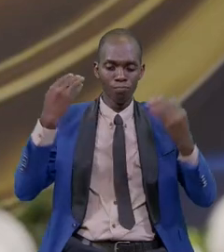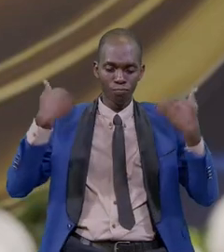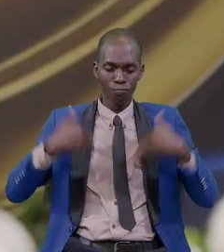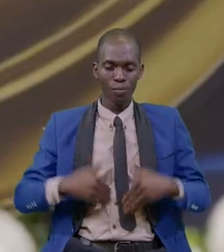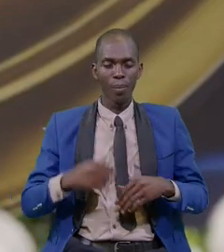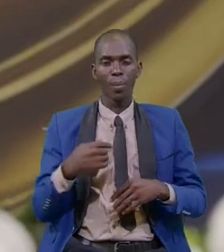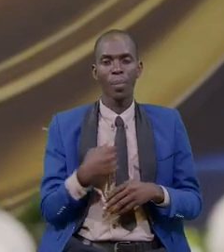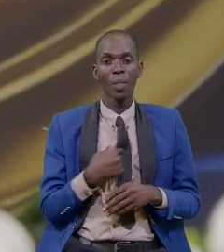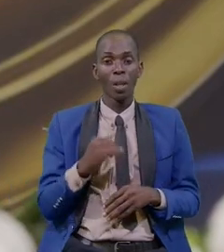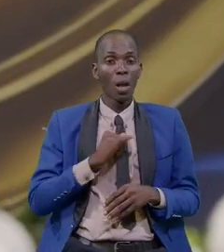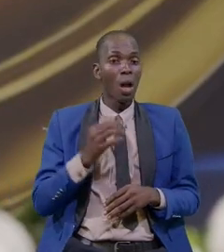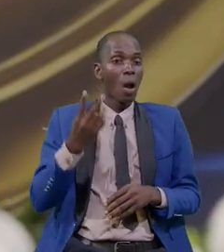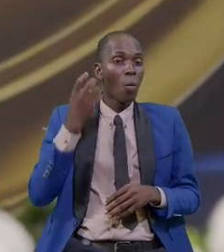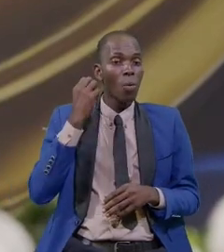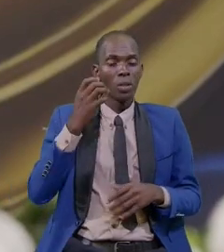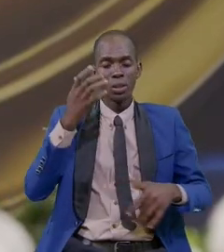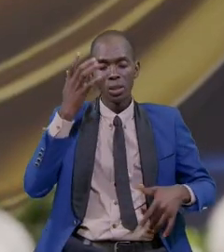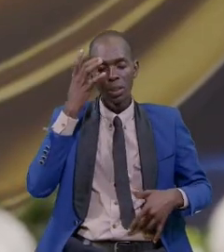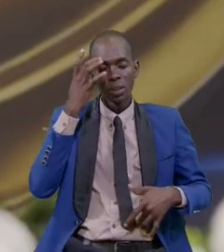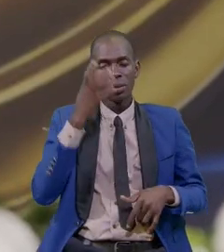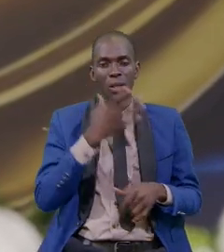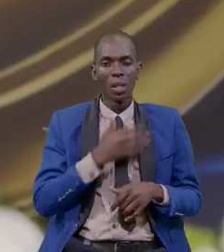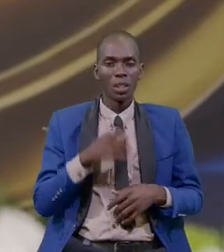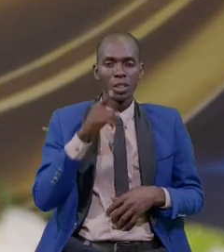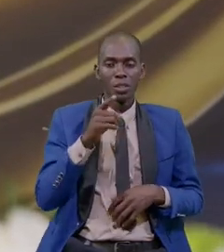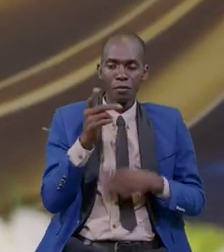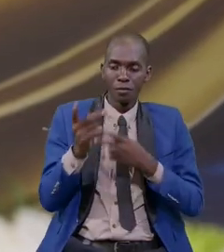J'étais malade et vous m'avez visité.